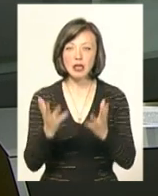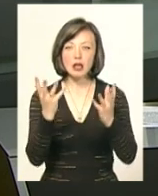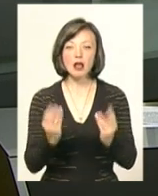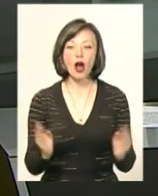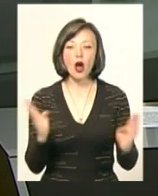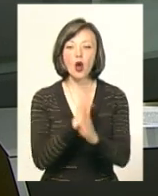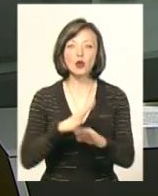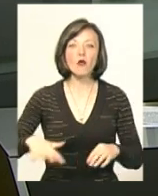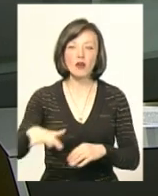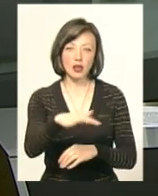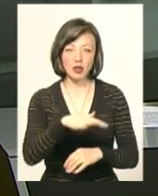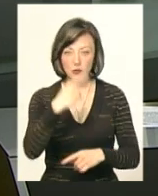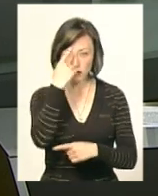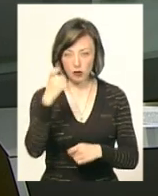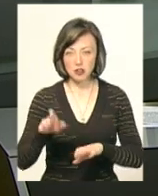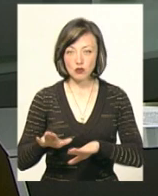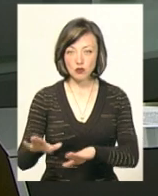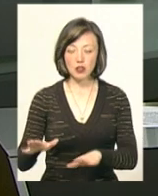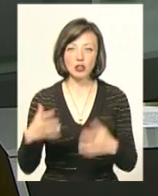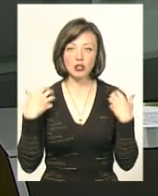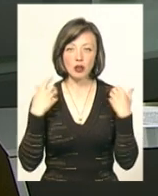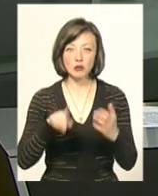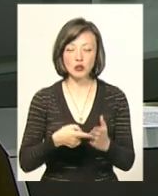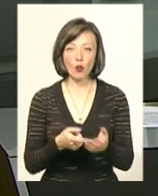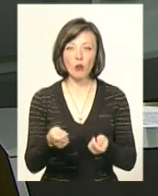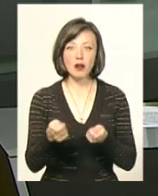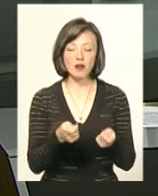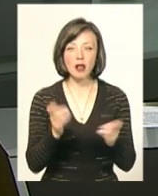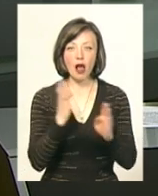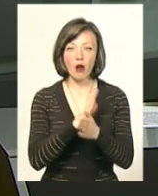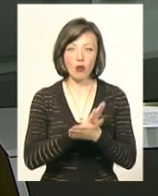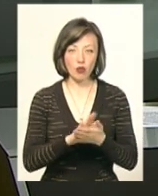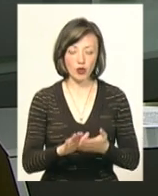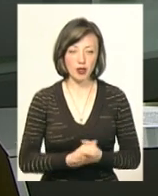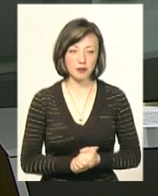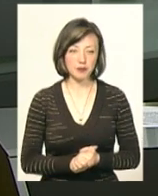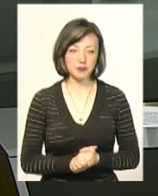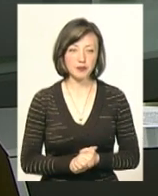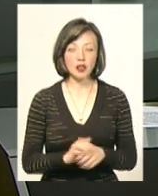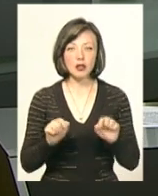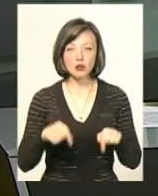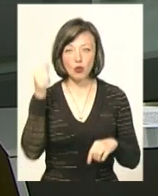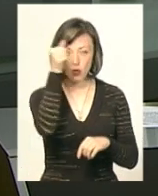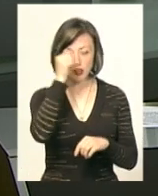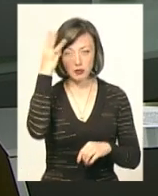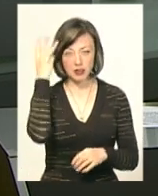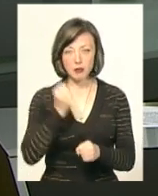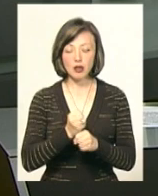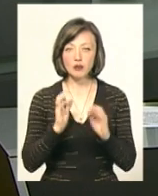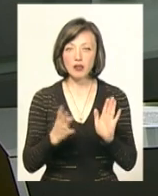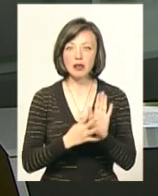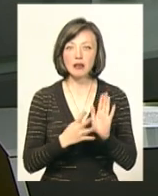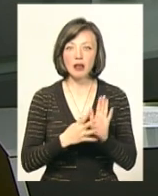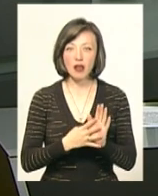довкілля. Про це повідомили заступник начальника міського управління екології та благоустрою Інна Куцька. Цьогоріч у Хмельницькому працюватимуть